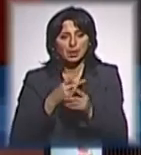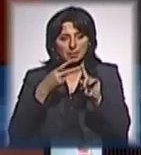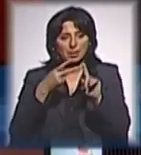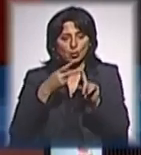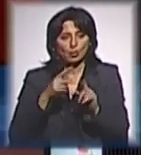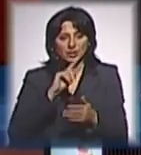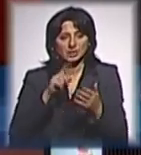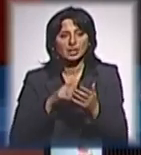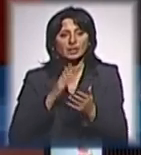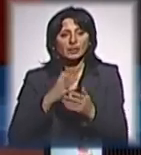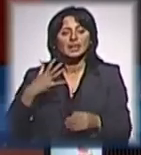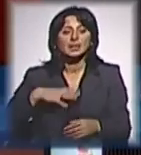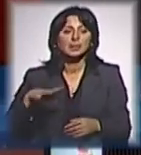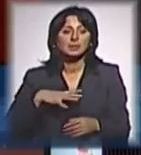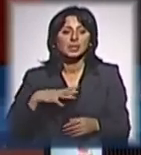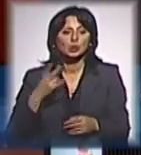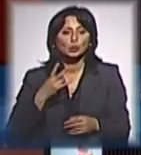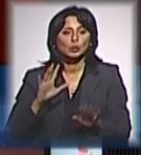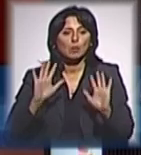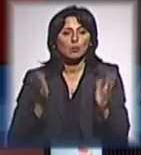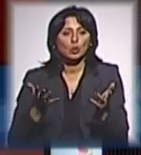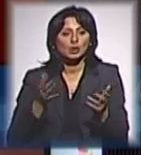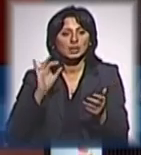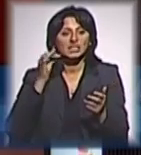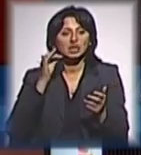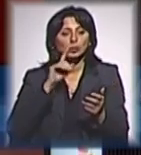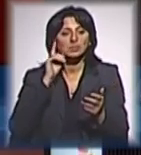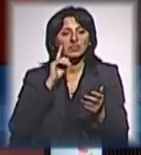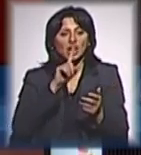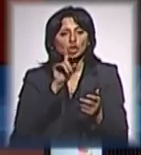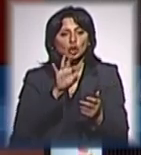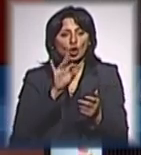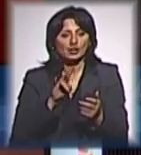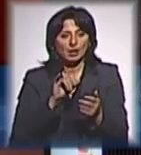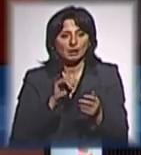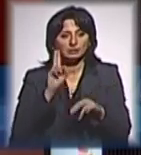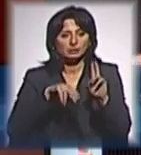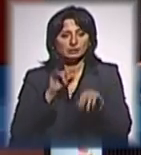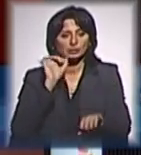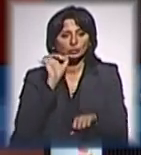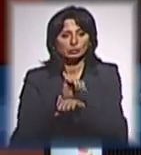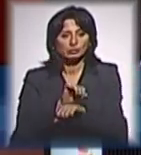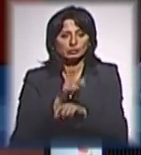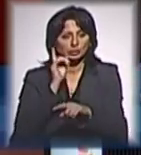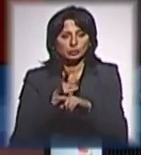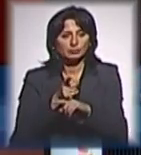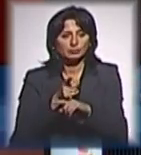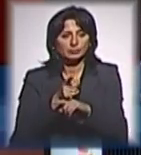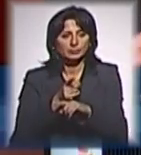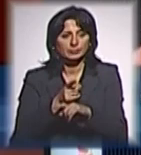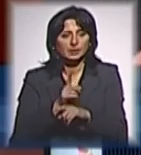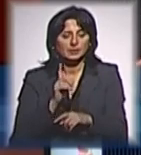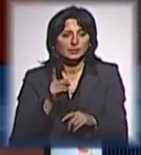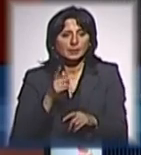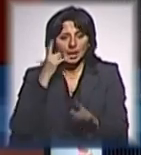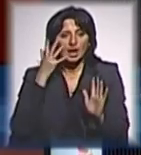ეს არის, რომ თბილისს უნდა მოხდეს ისტორიულ და მწვანე ზონაში ყოველგვარი მშენებლობების შეაგრძელვა. ანუ, რა